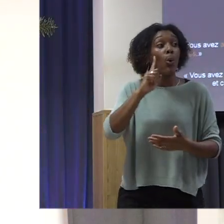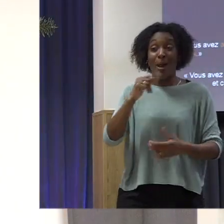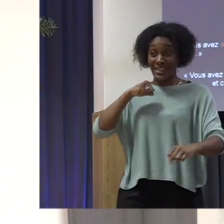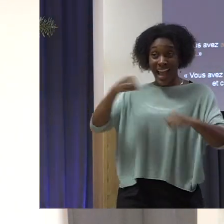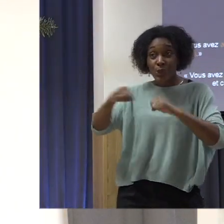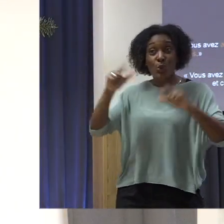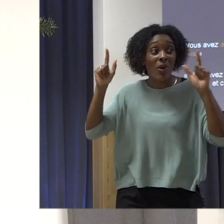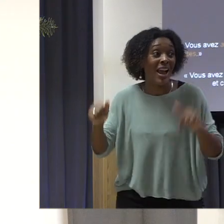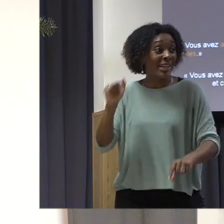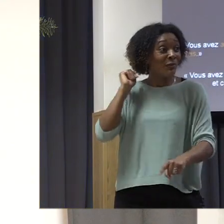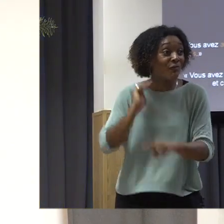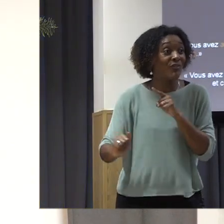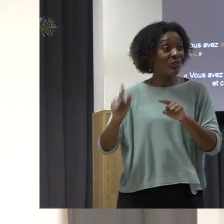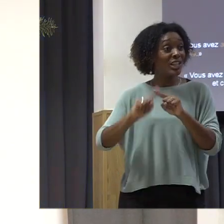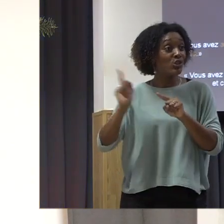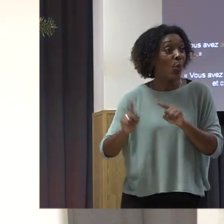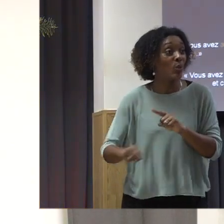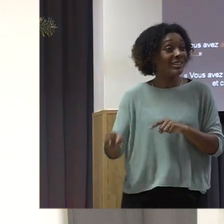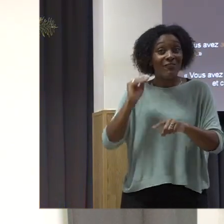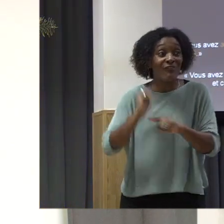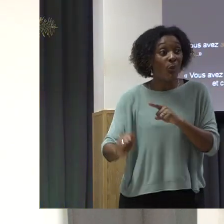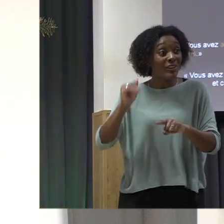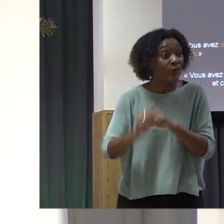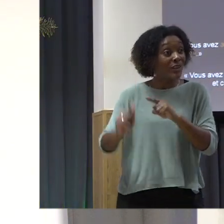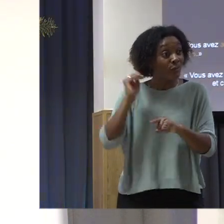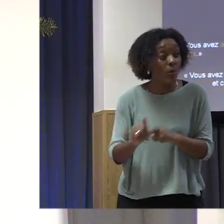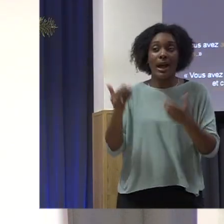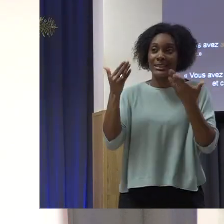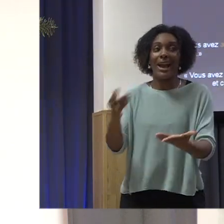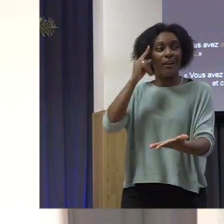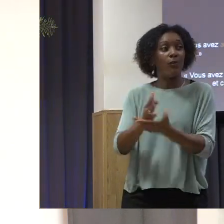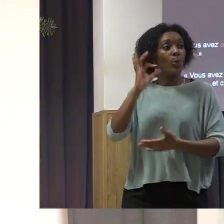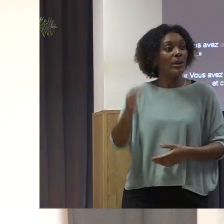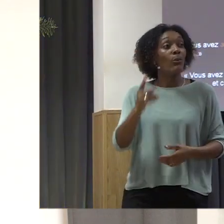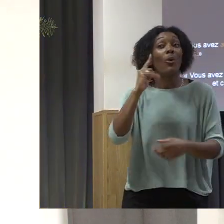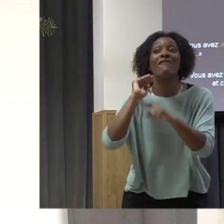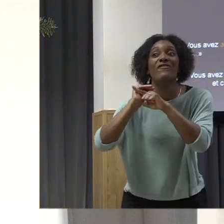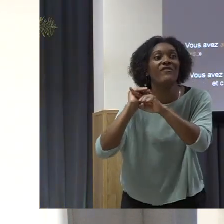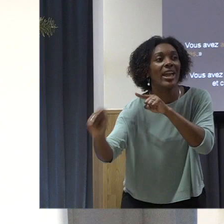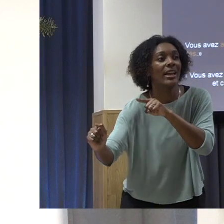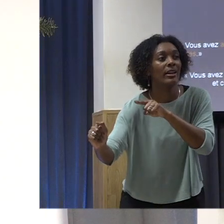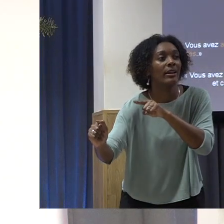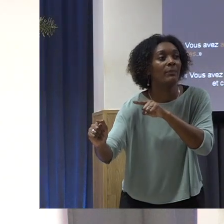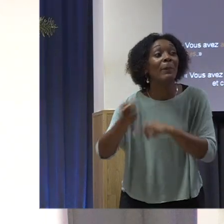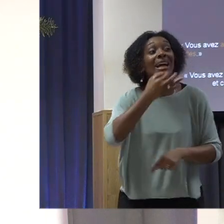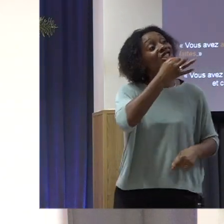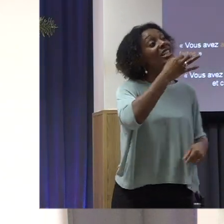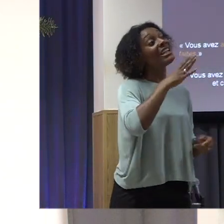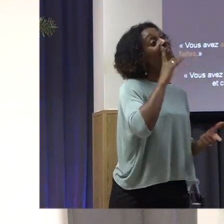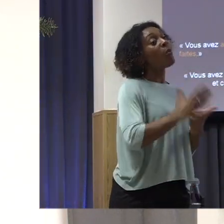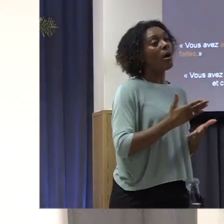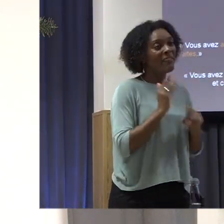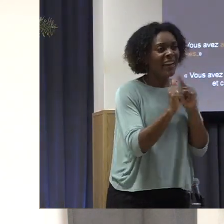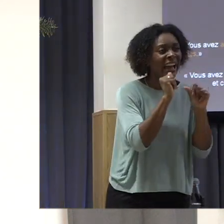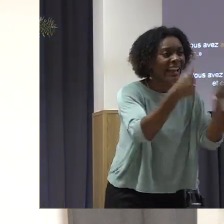s'entend. Ils le démontrent dans leurs actions au quotidien. Et ça change tout. Paul met en avant l'œuvre de leur